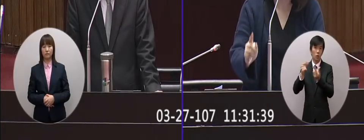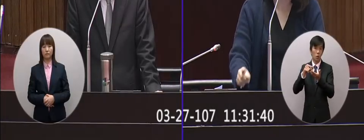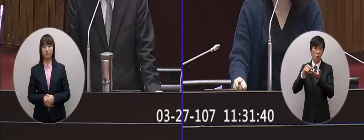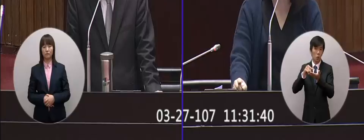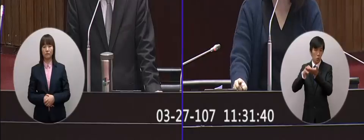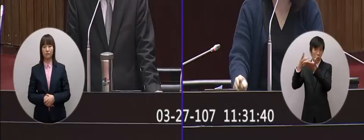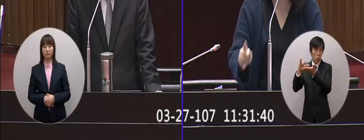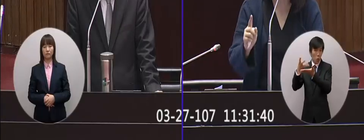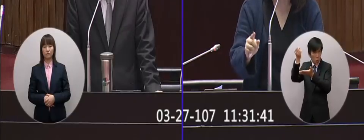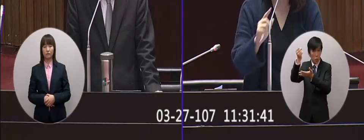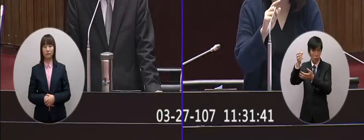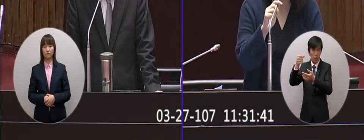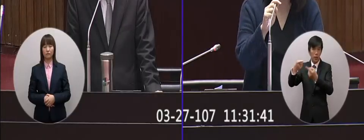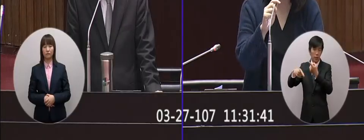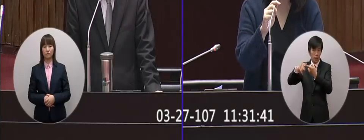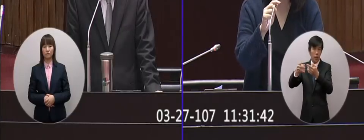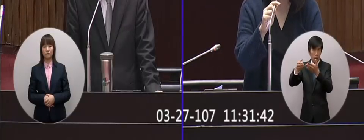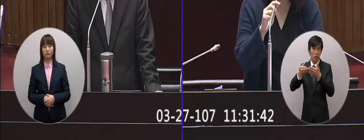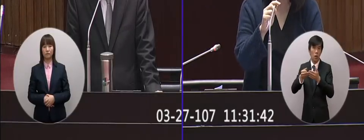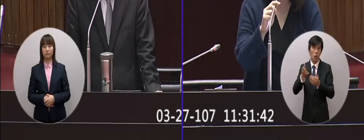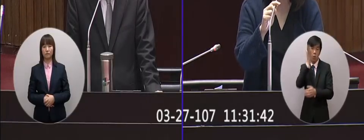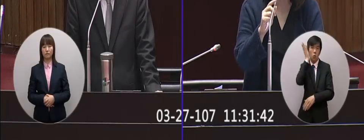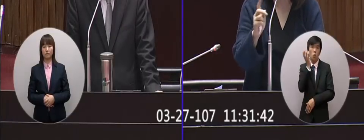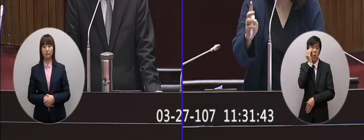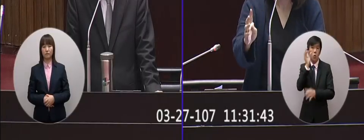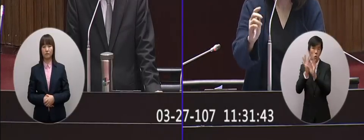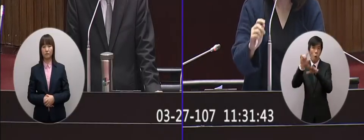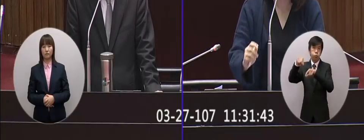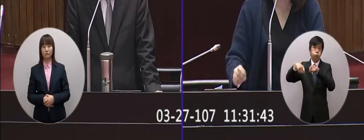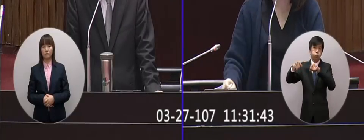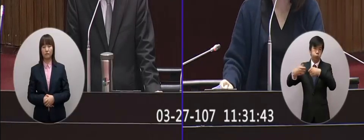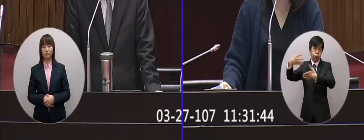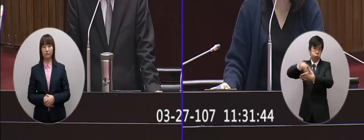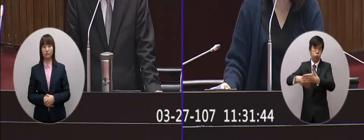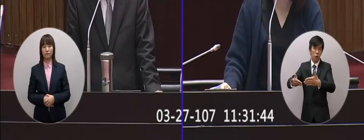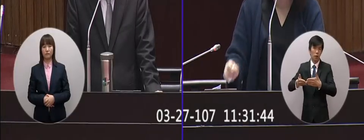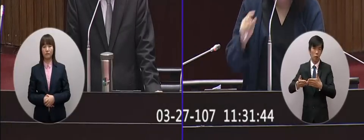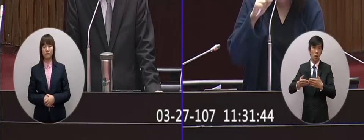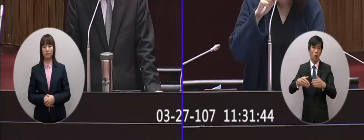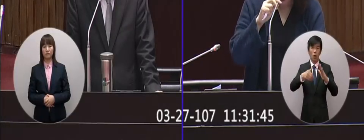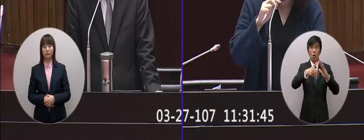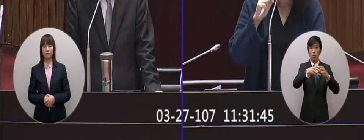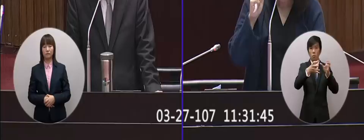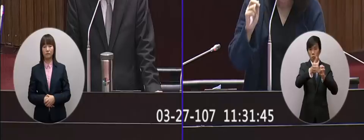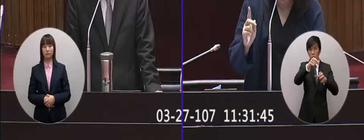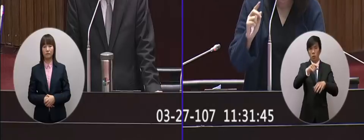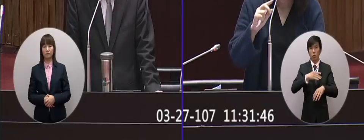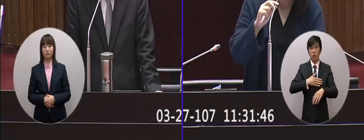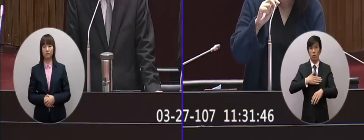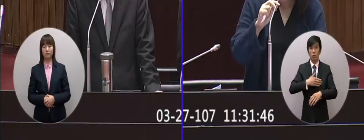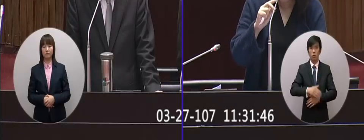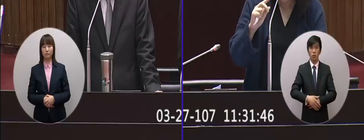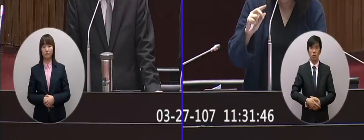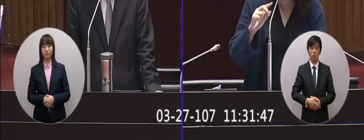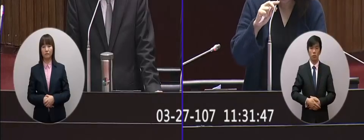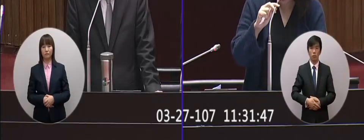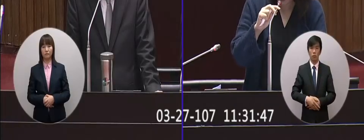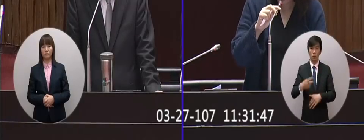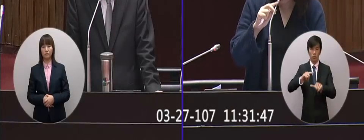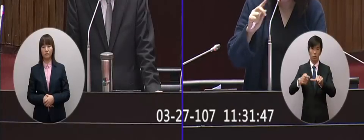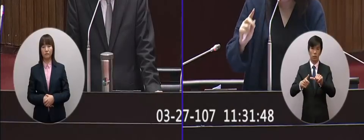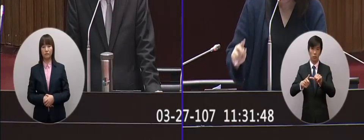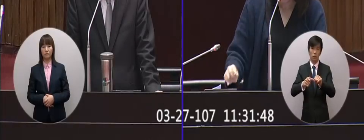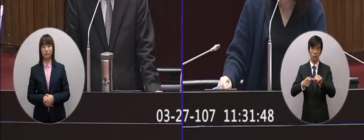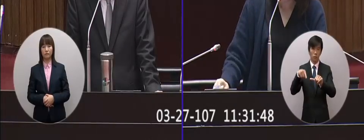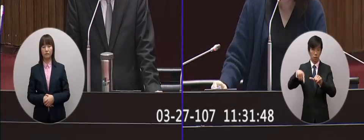时提出观矿计划，这是未来修法的 方向、哦、我想部长也非常清楚。再来第五，此次会议